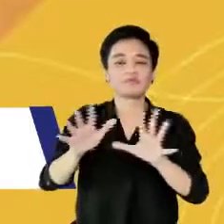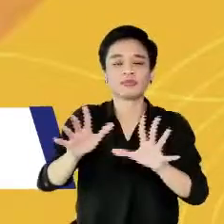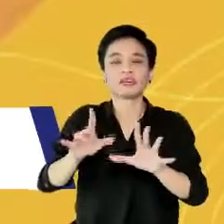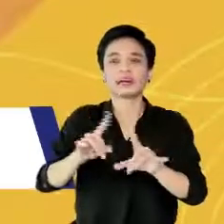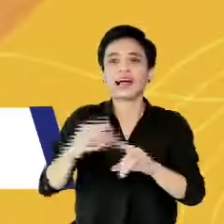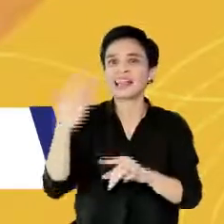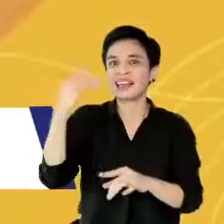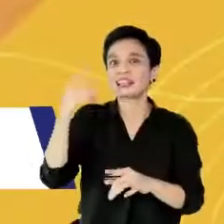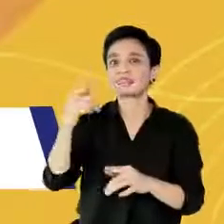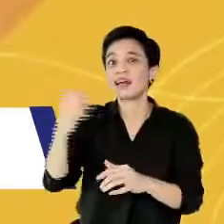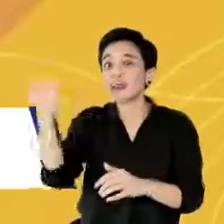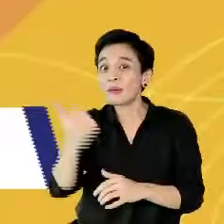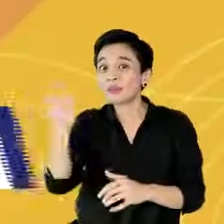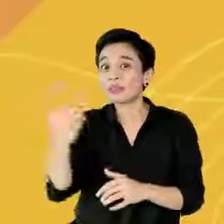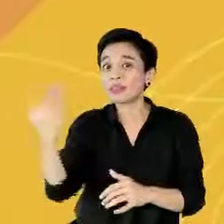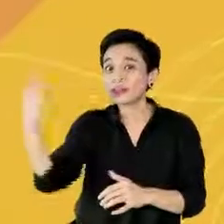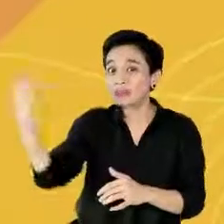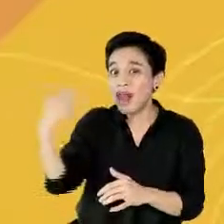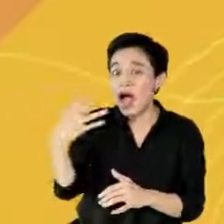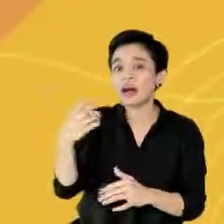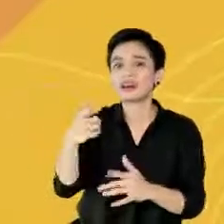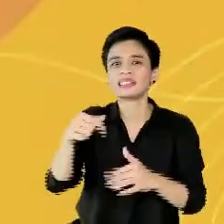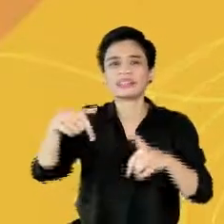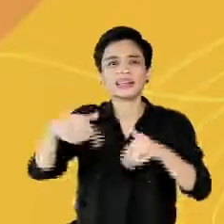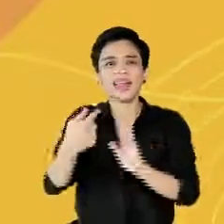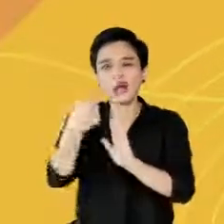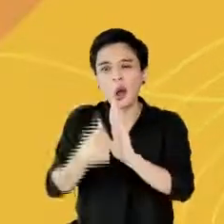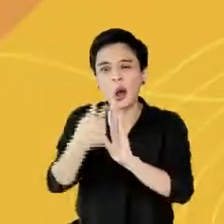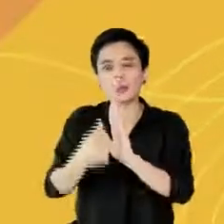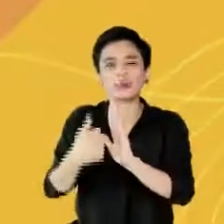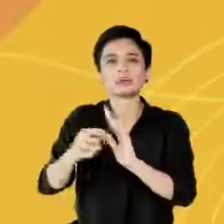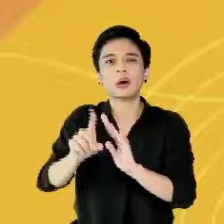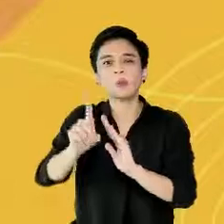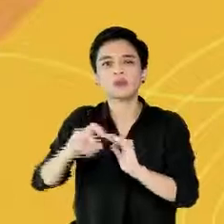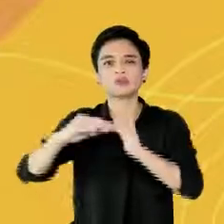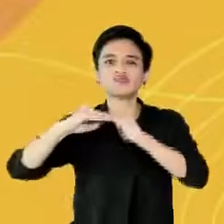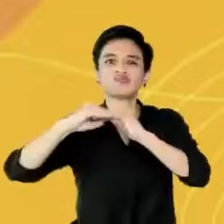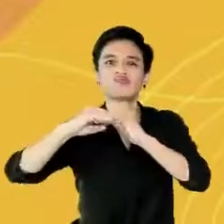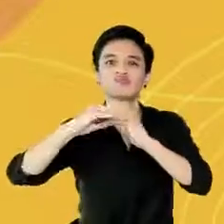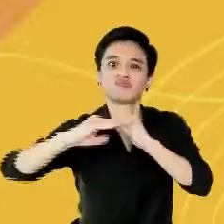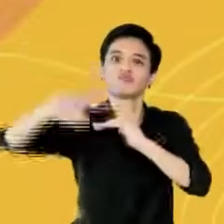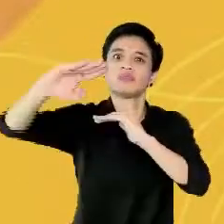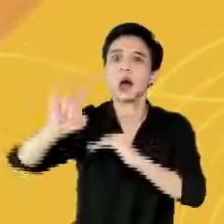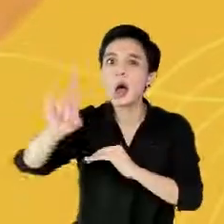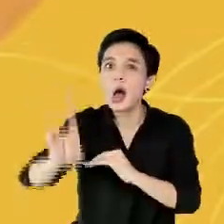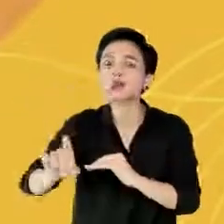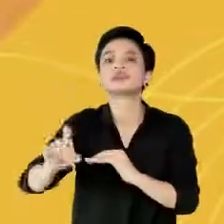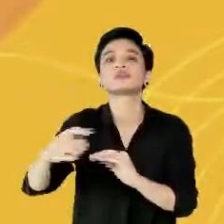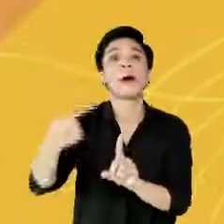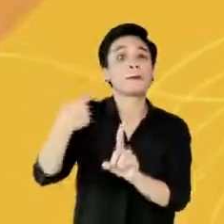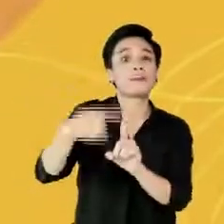oleh para Bagaimana dengan baik tetapi juga penerapan